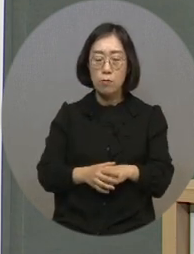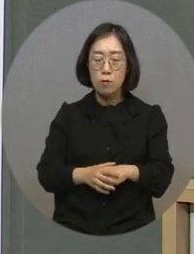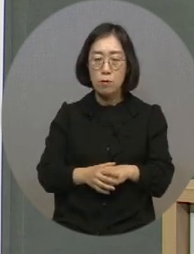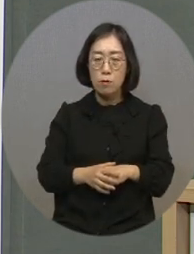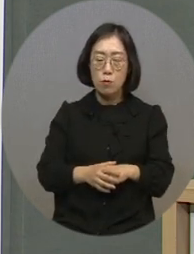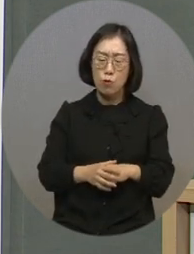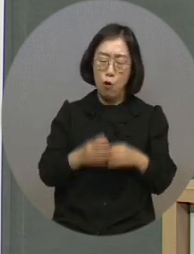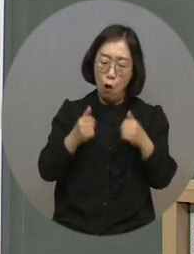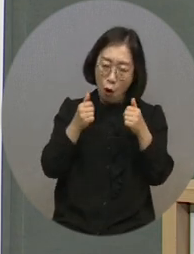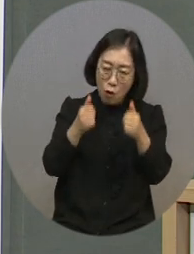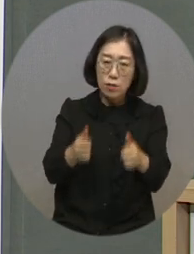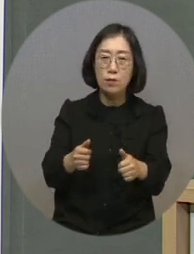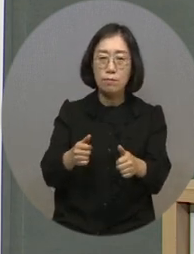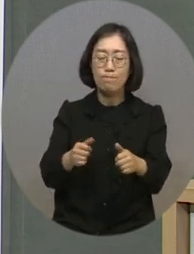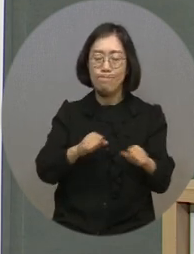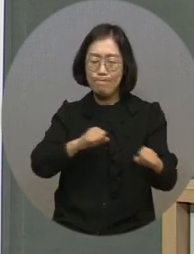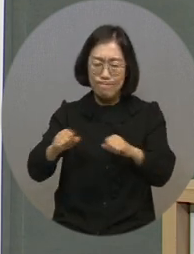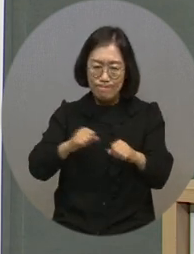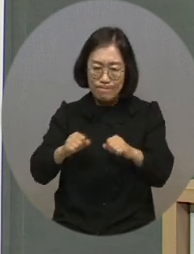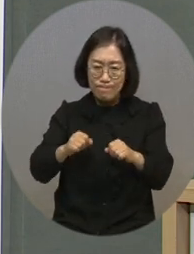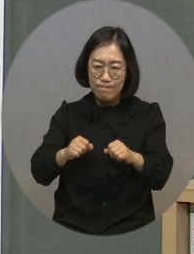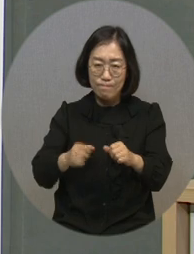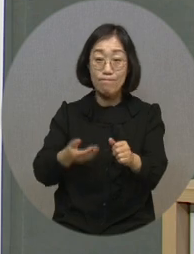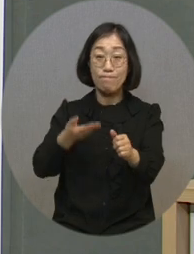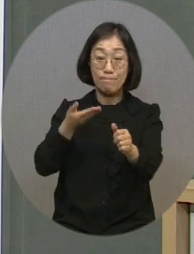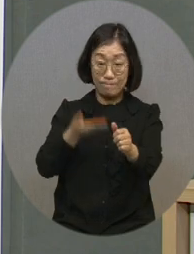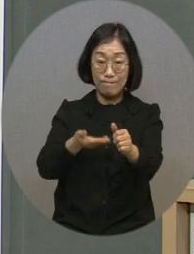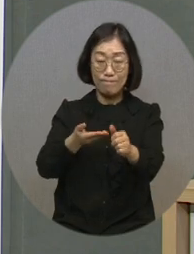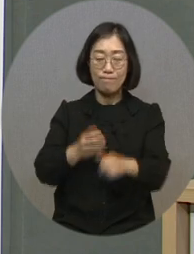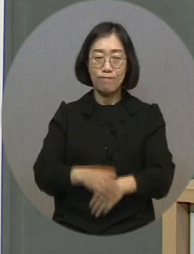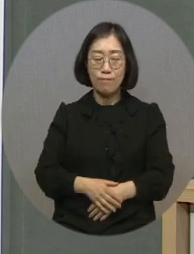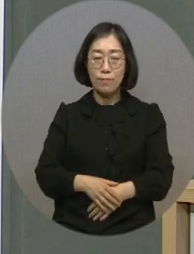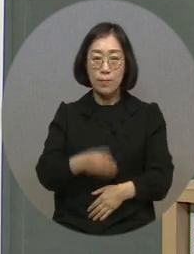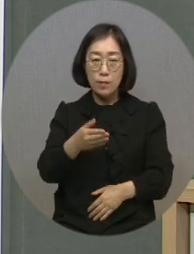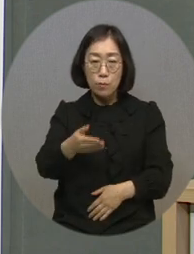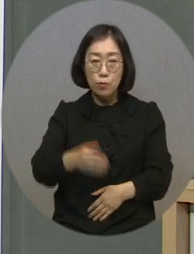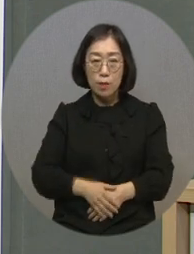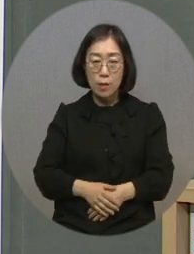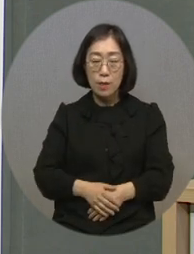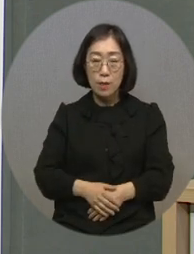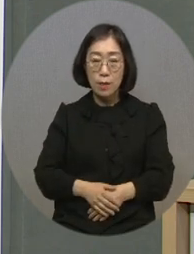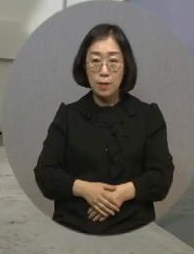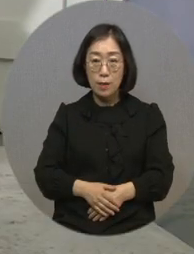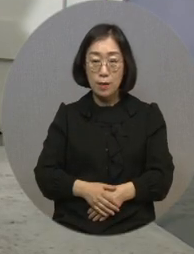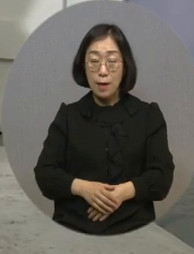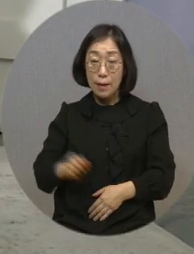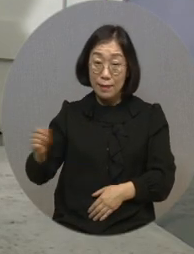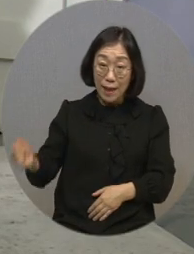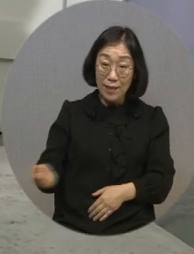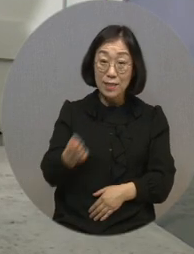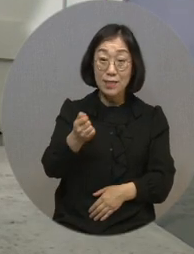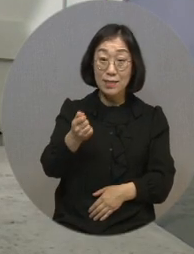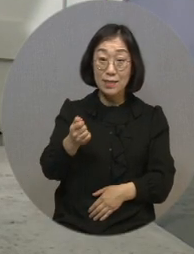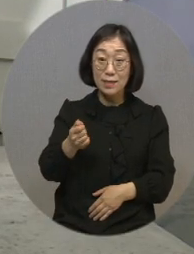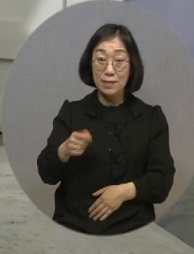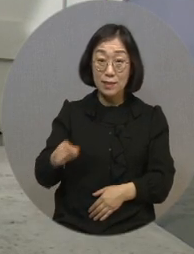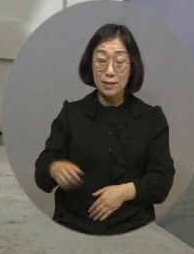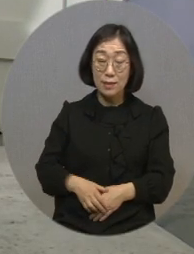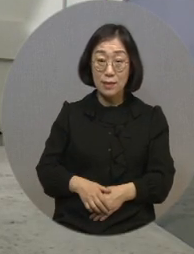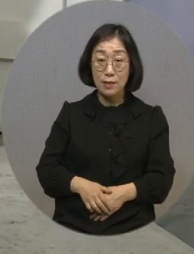많이 쏟아부은 그런 주인공인데 예, 예. 그분이 정구 선수였어요? 선수는 아니었습니다. 아니었어요. 예,